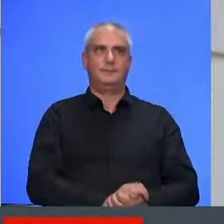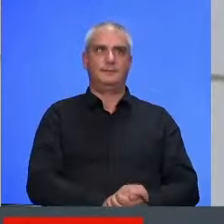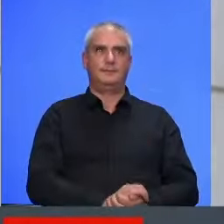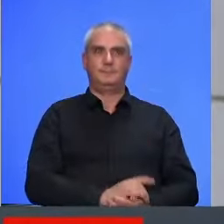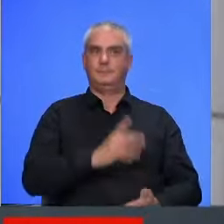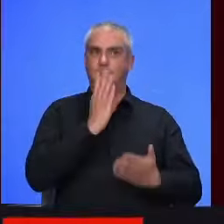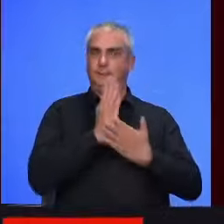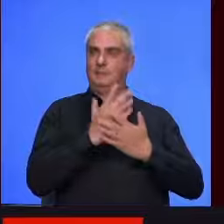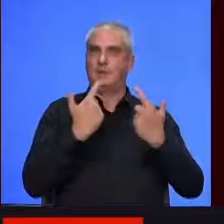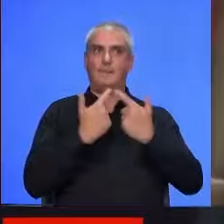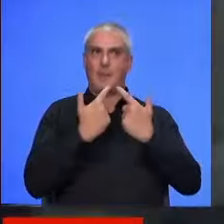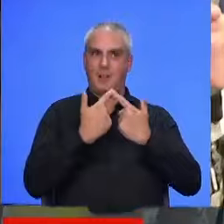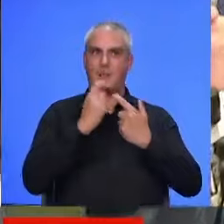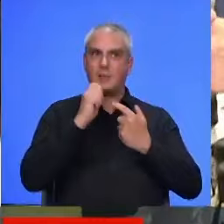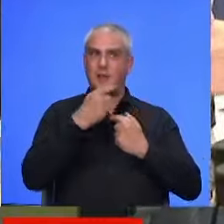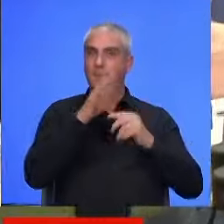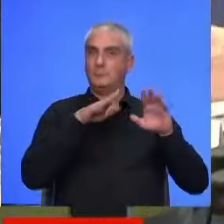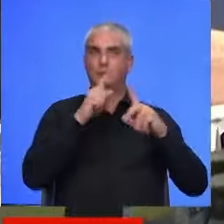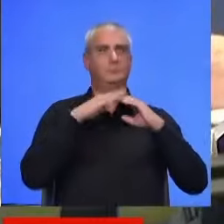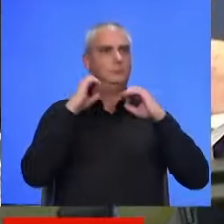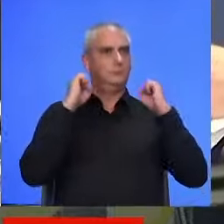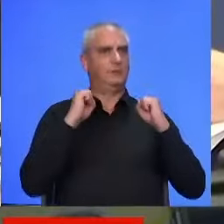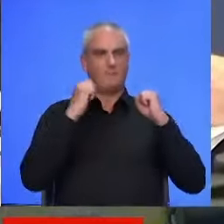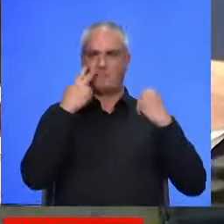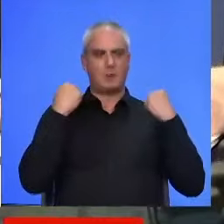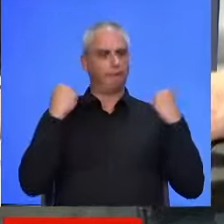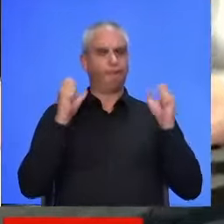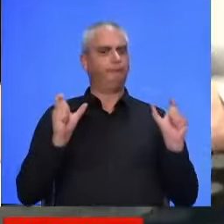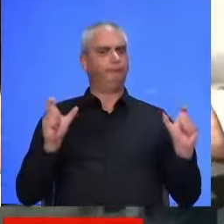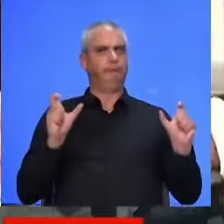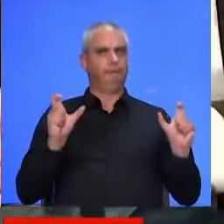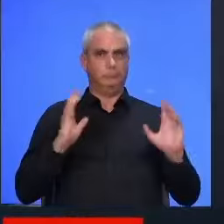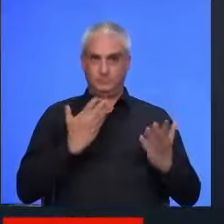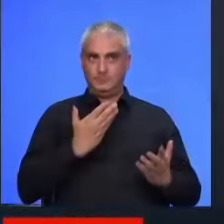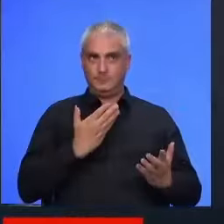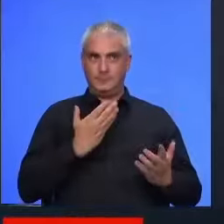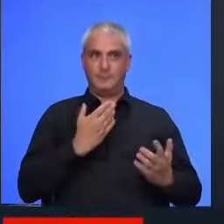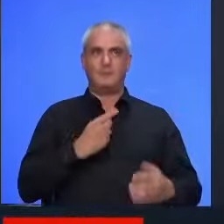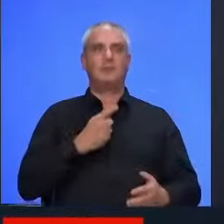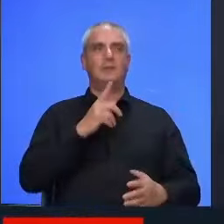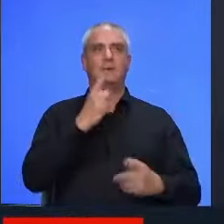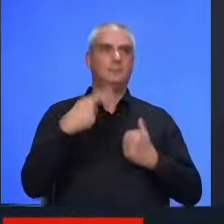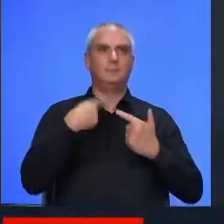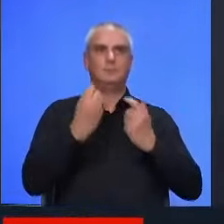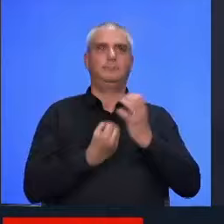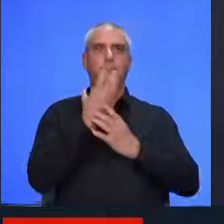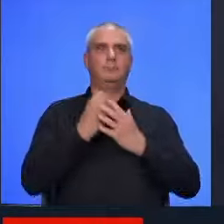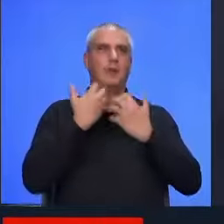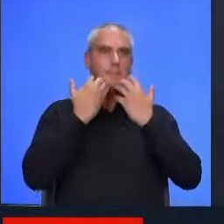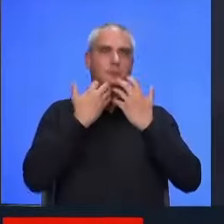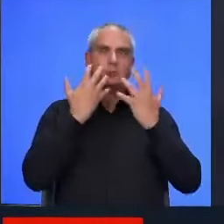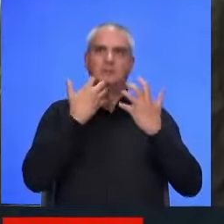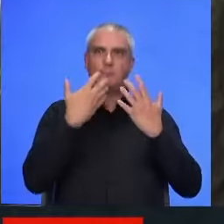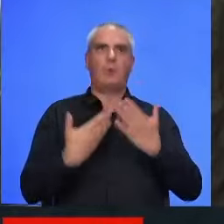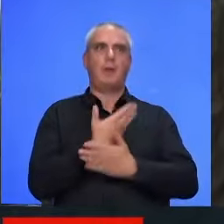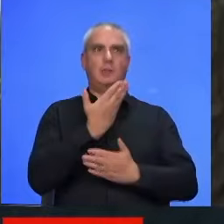בעיצומה של המלחמה ודווקא כשממשלתו יציבה ונראית חסינה מכל זעזוע, בזה אחר זה צצות פרשות וסיפורים